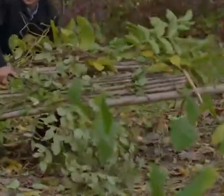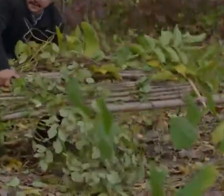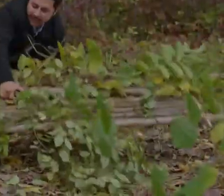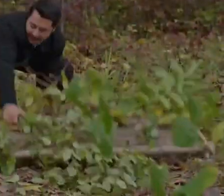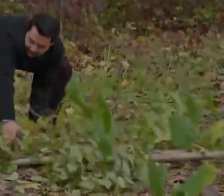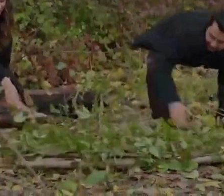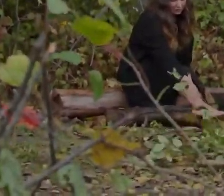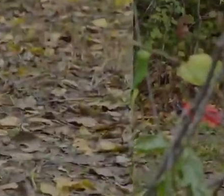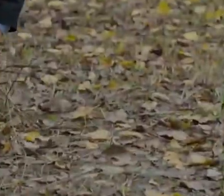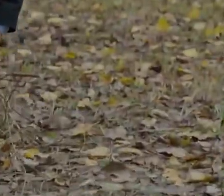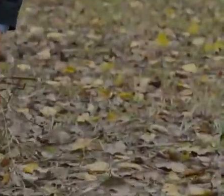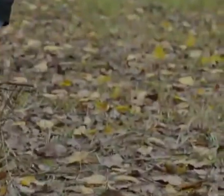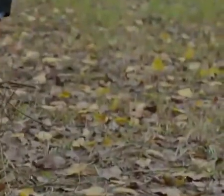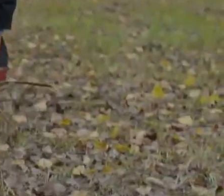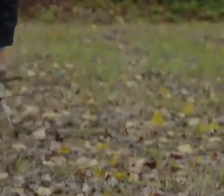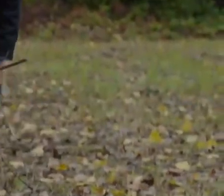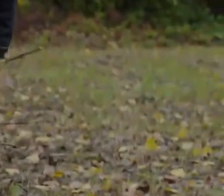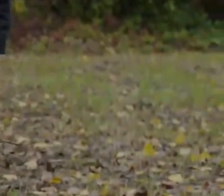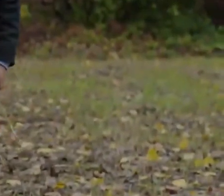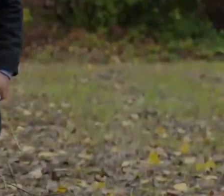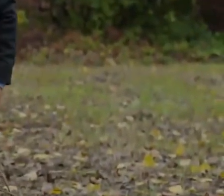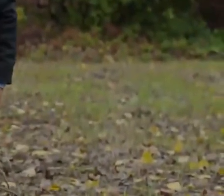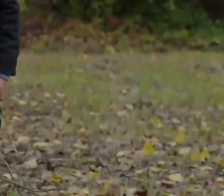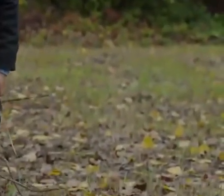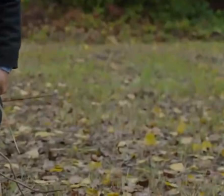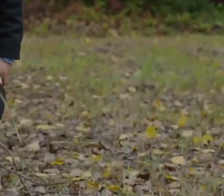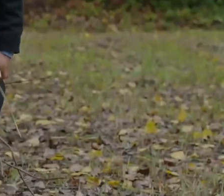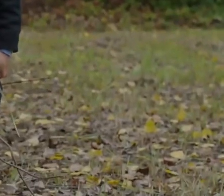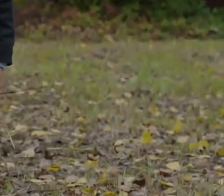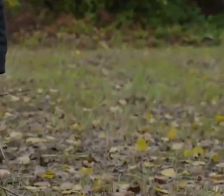Yere yatırdı. Bir süre sonra Aysu sala uzandı.